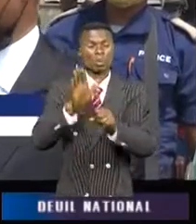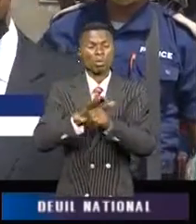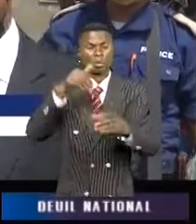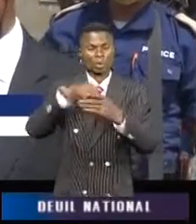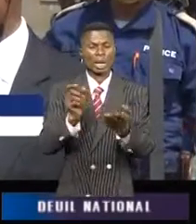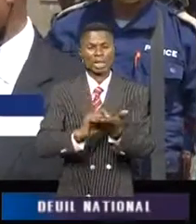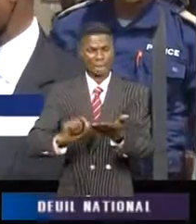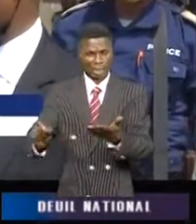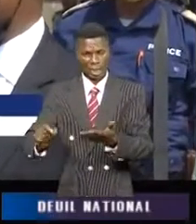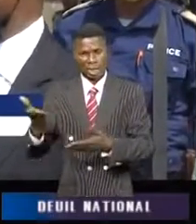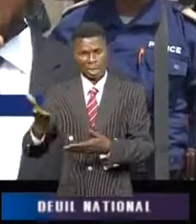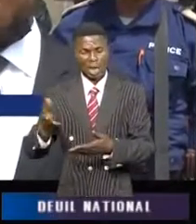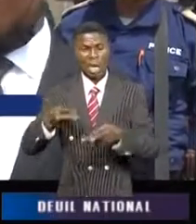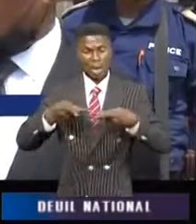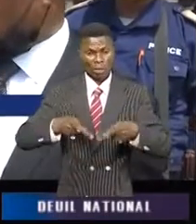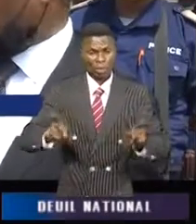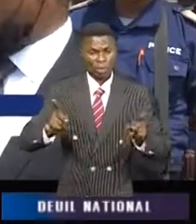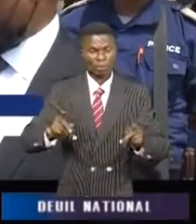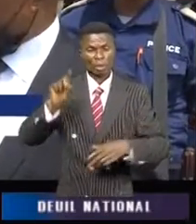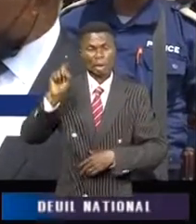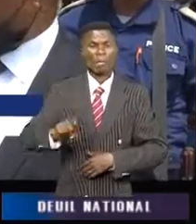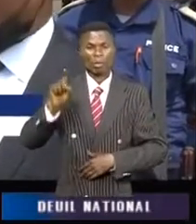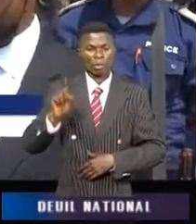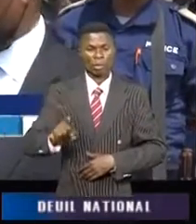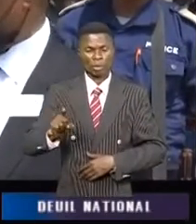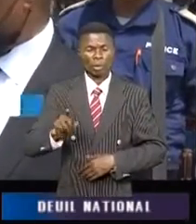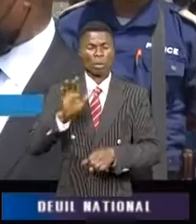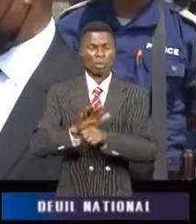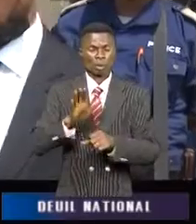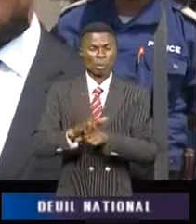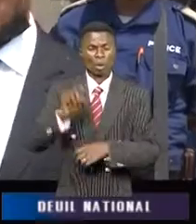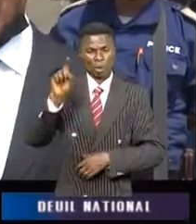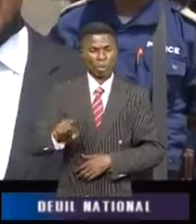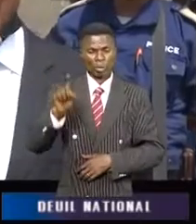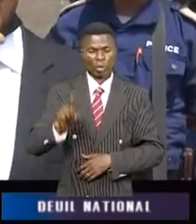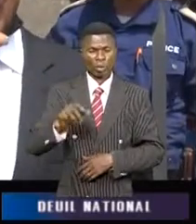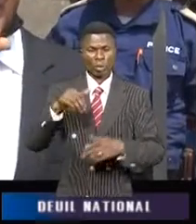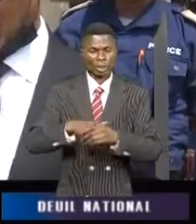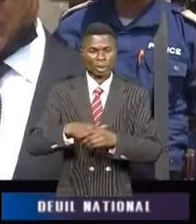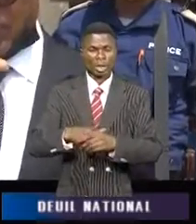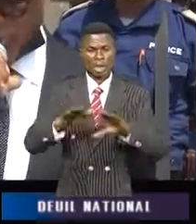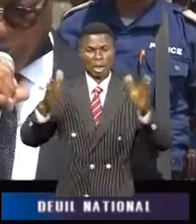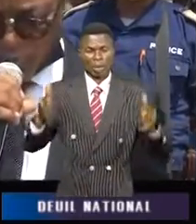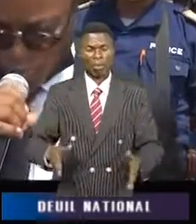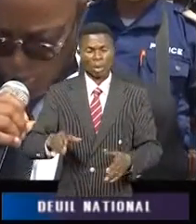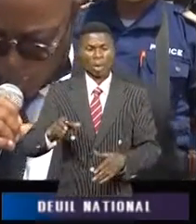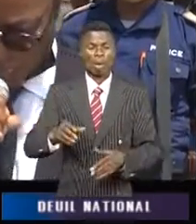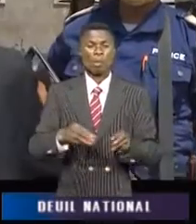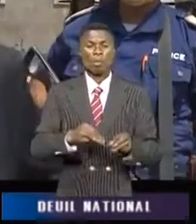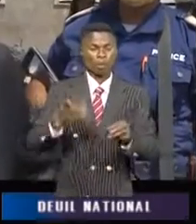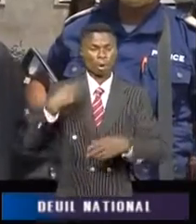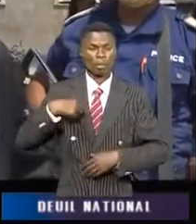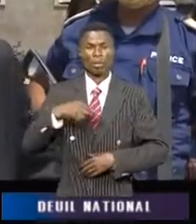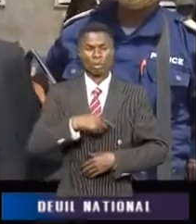classe qui a occasionné les besoins en banc, les besoins au niveau des bâtiments, une façon pour nous